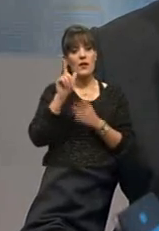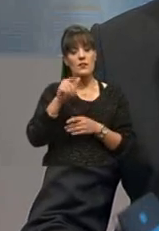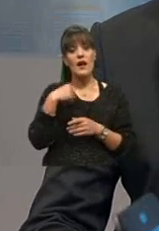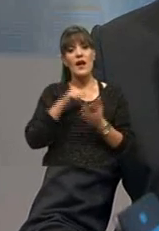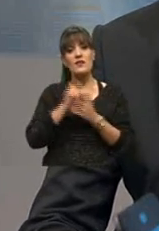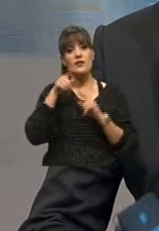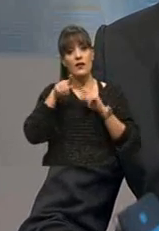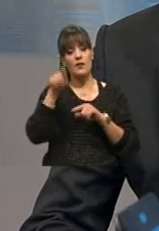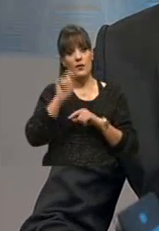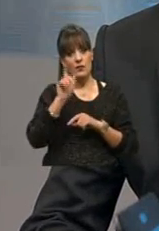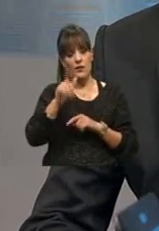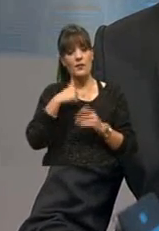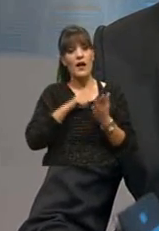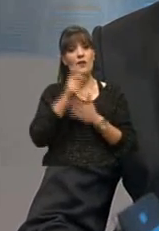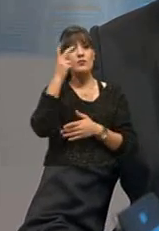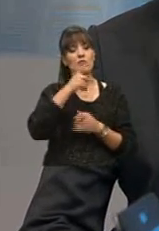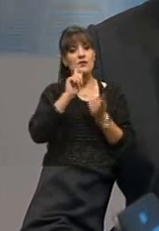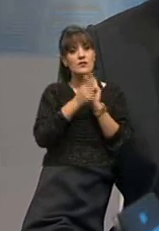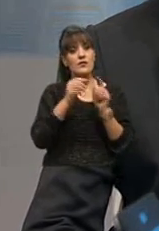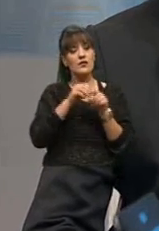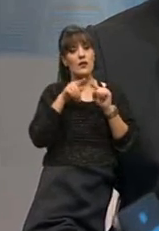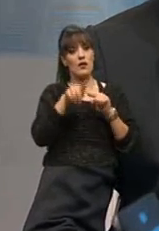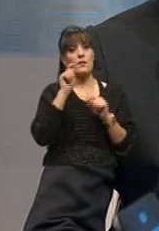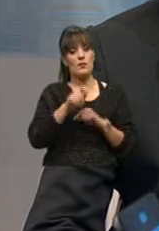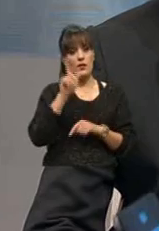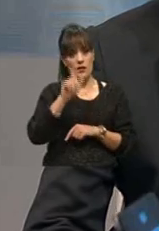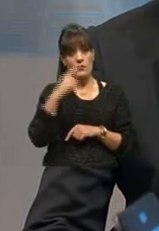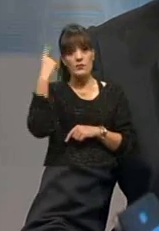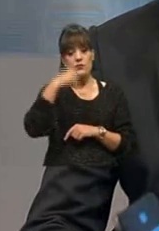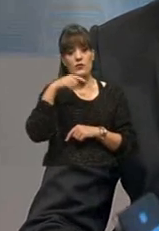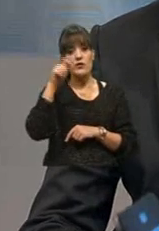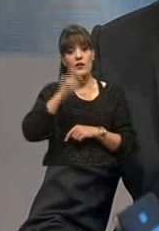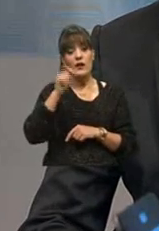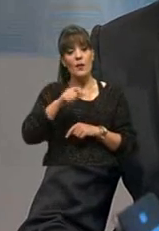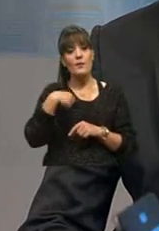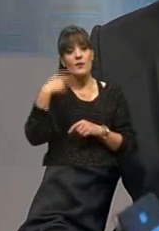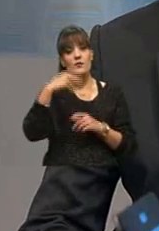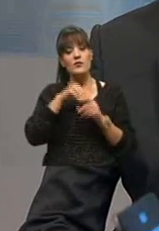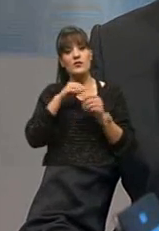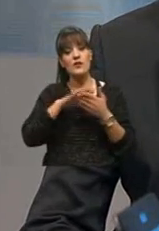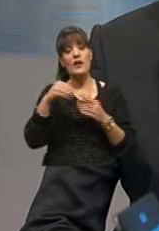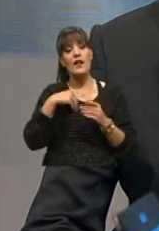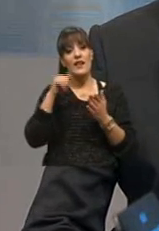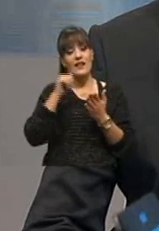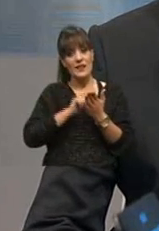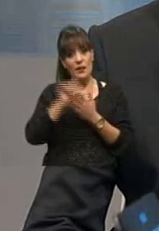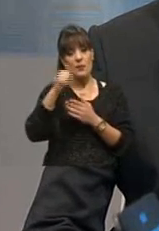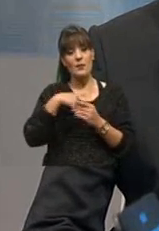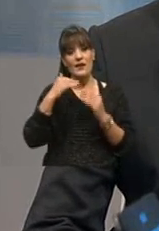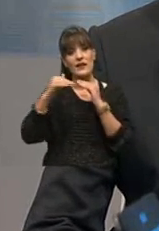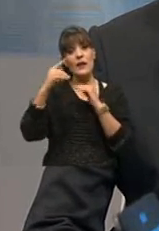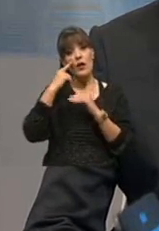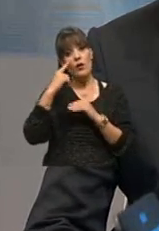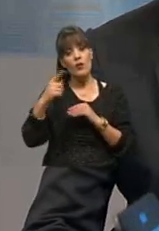etmeniz lazım. Her tarzı takip etmeniz lazım. Çünkü yaptığınız performansta tamamen kitleye göre müzik